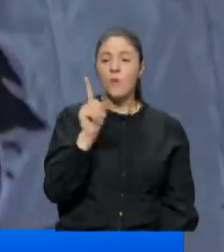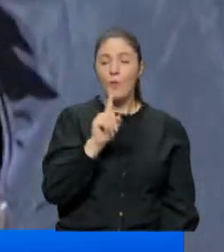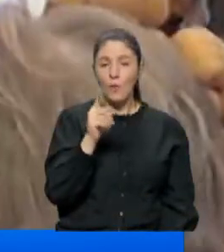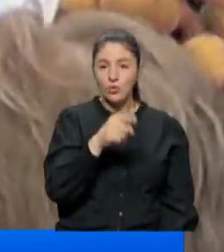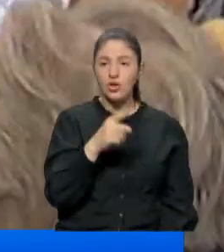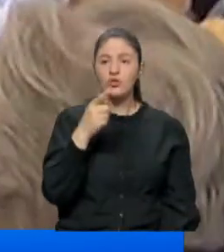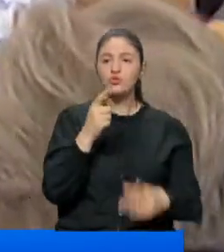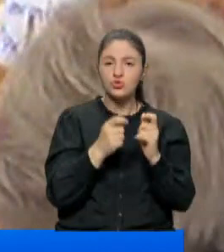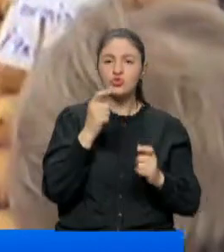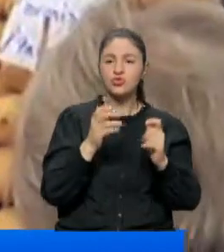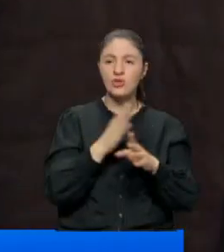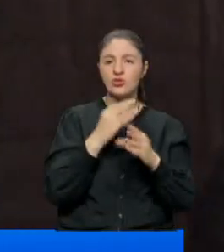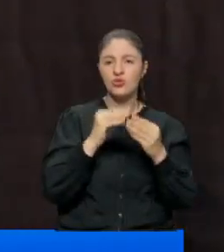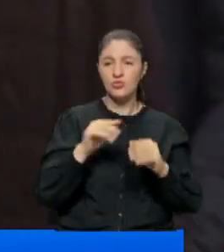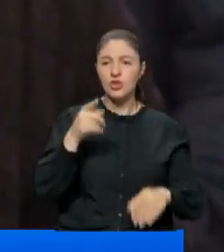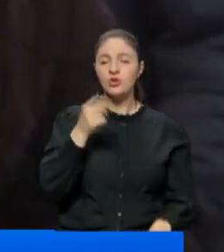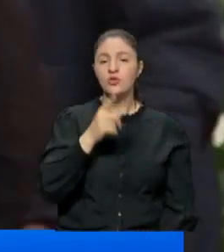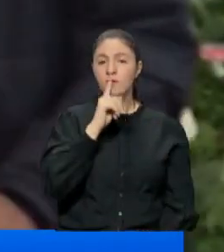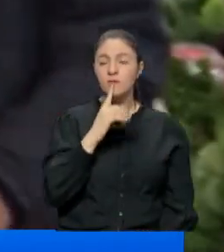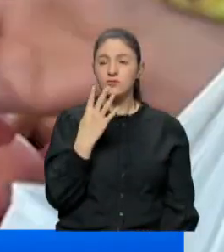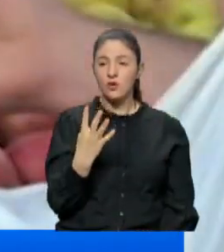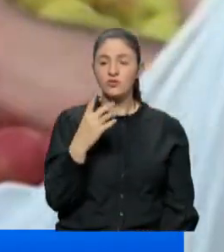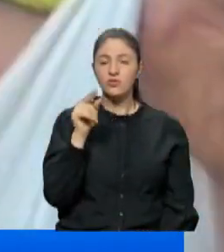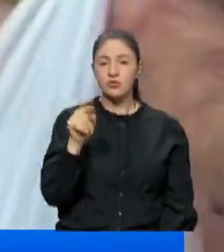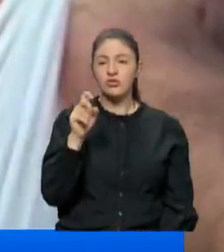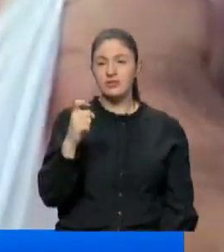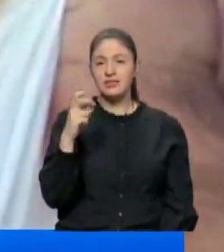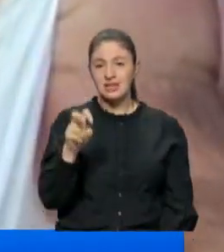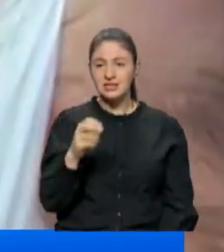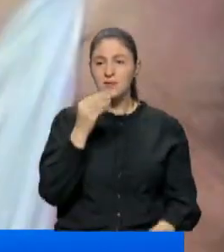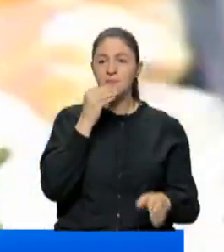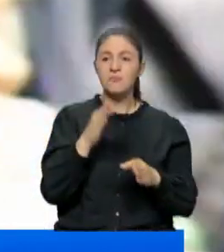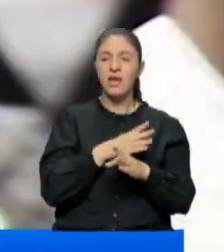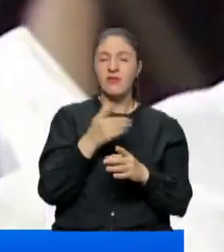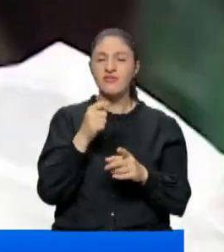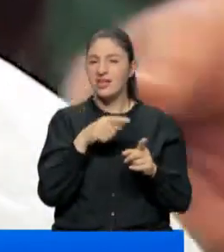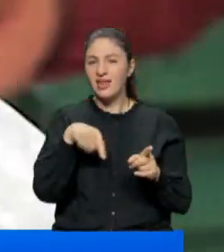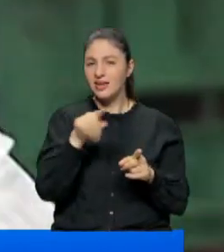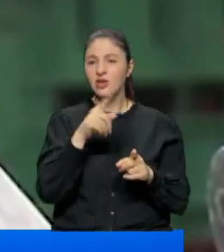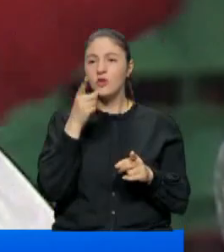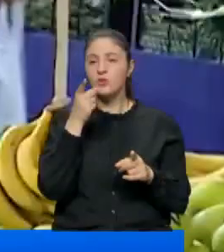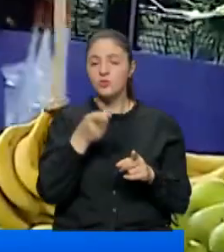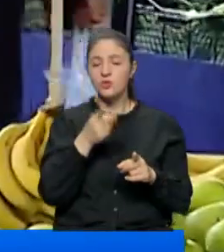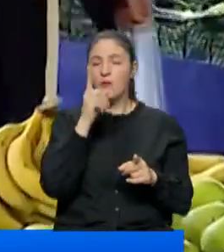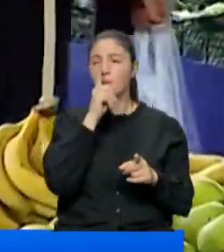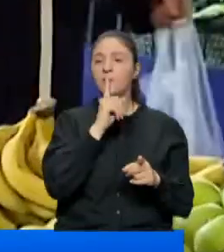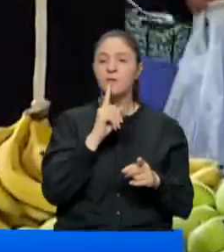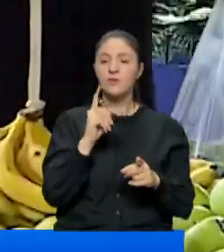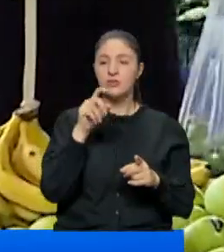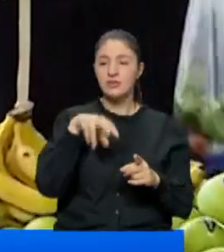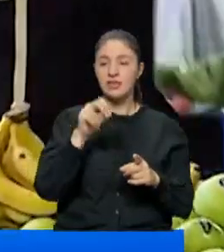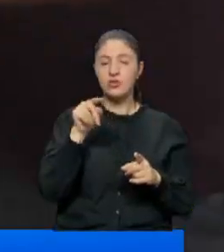süt ve süt ürünleri ile Yumurtada yüzdeyüz 4.98 meyve fiyatlarında yüzde 180 nokta